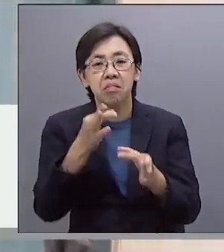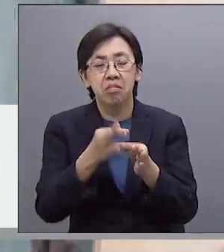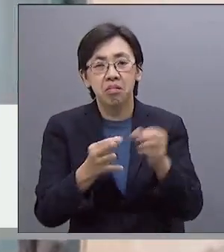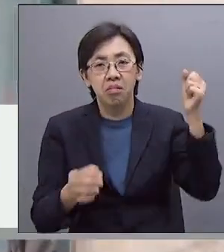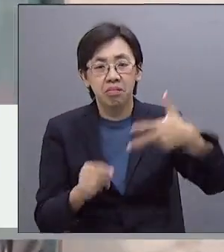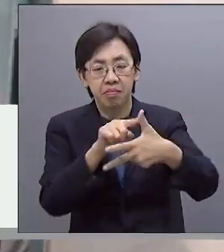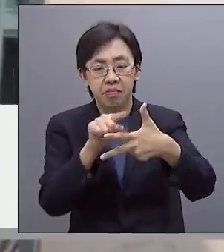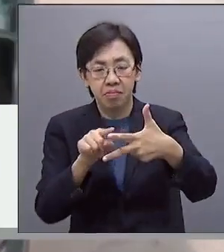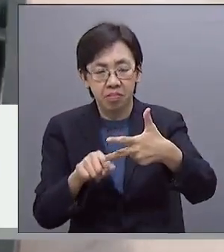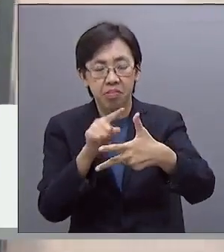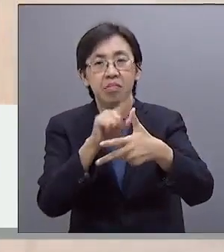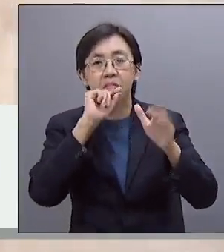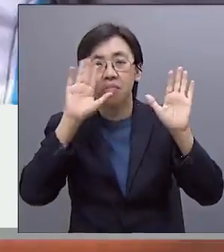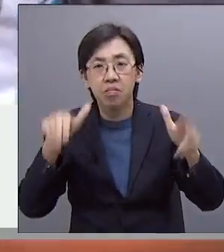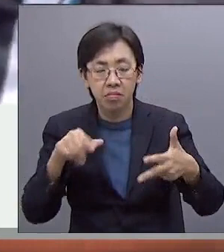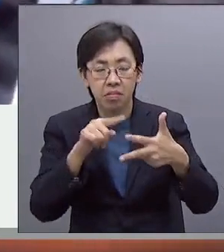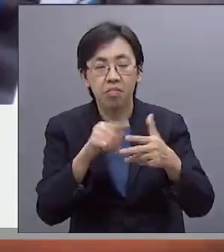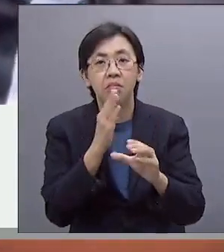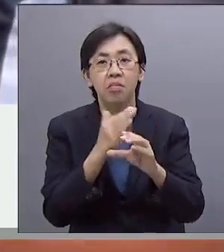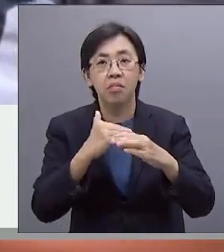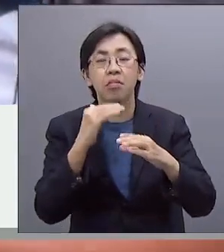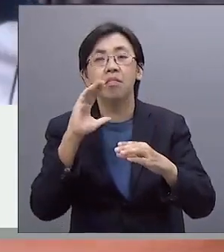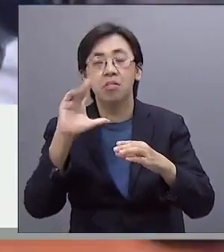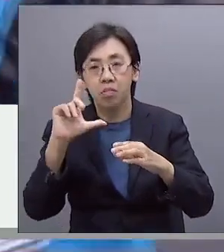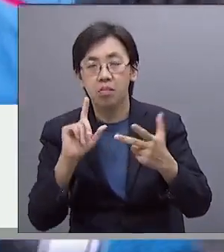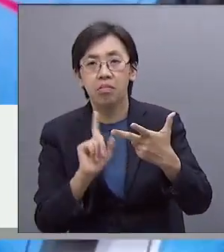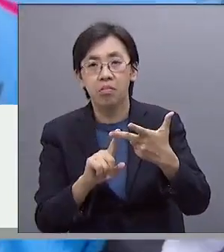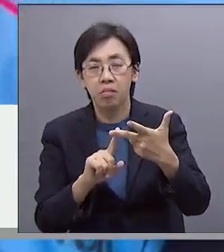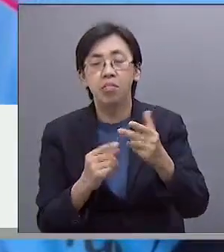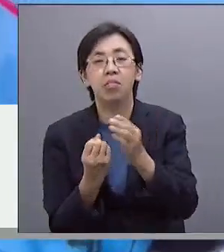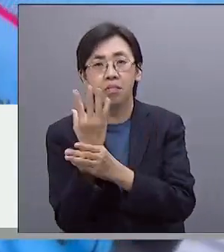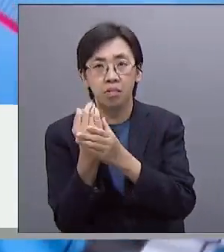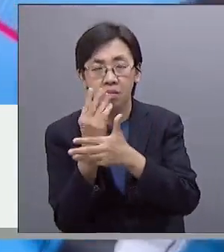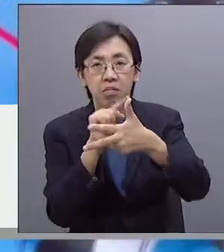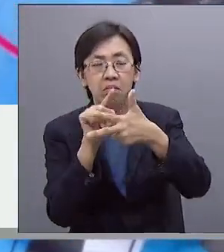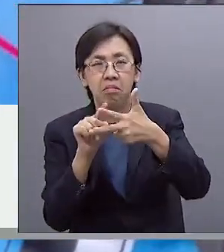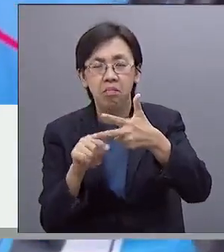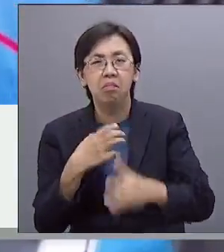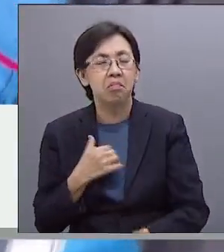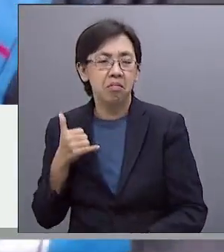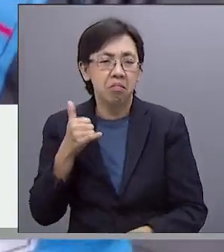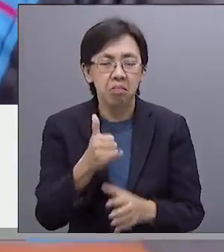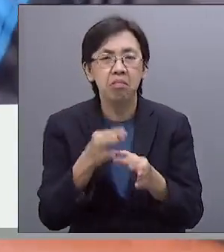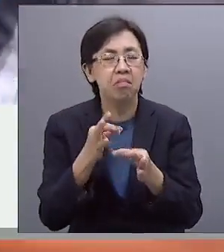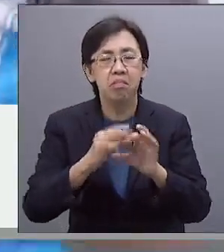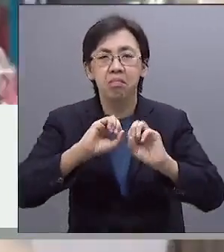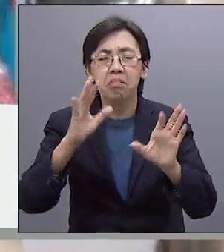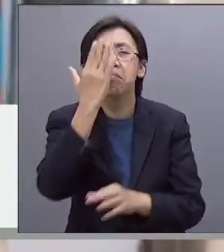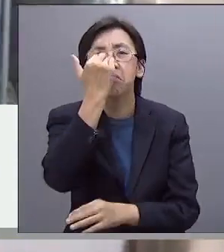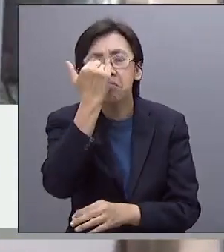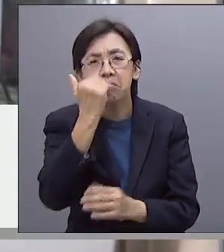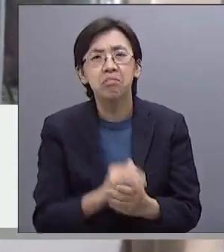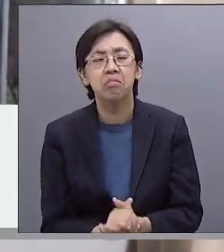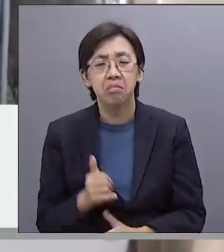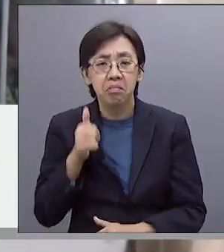งคือกรุงไทยออมสินและธกส.ค่ะแต่ว่าหลายคนก็อยากจะมาที่ธนาคารนะคะเพราะบอกว่า